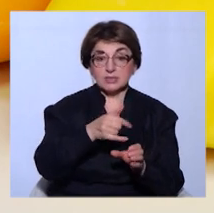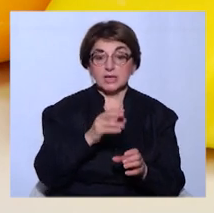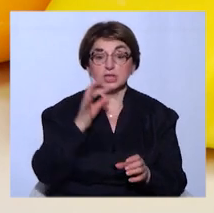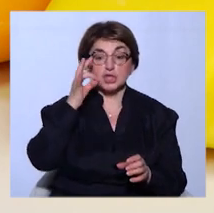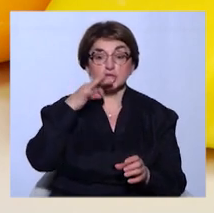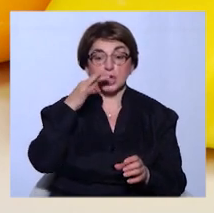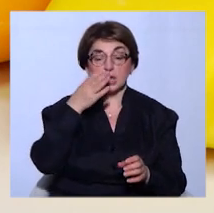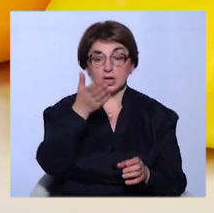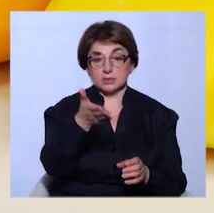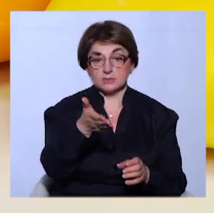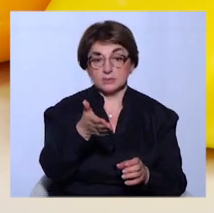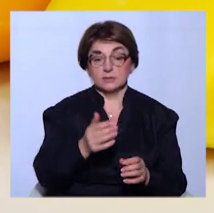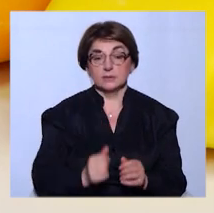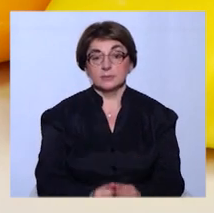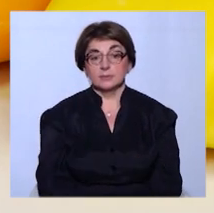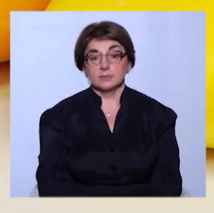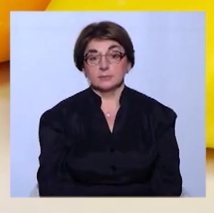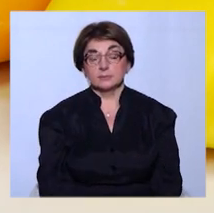შაქარს.